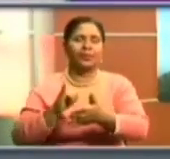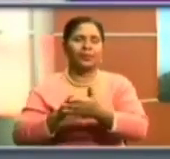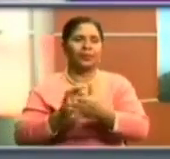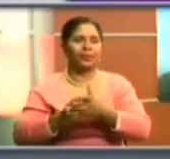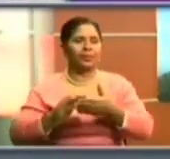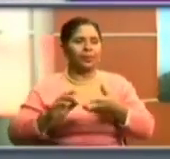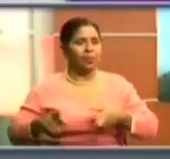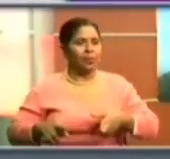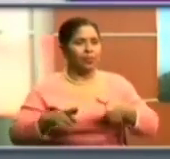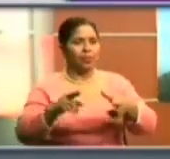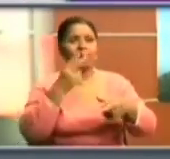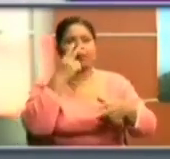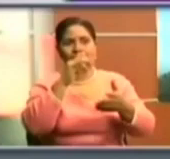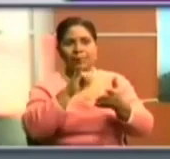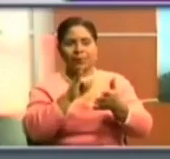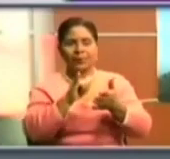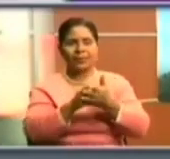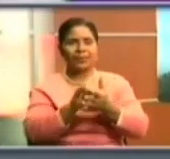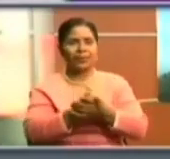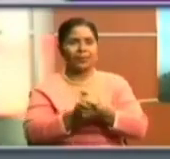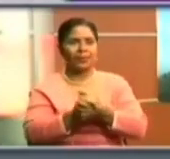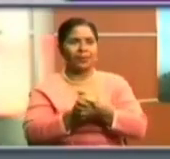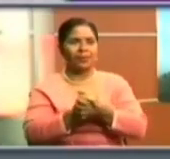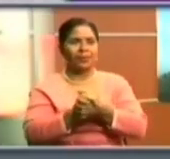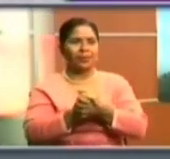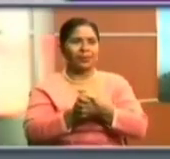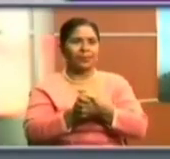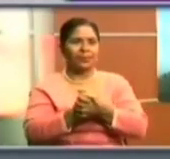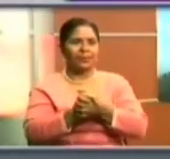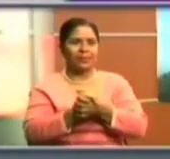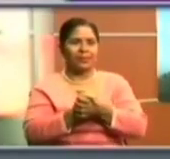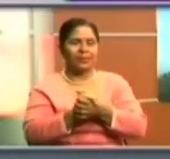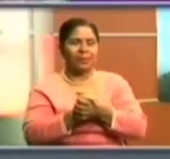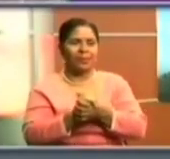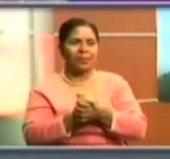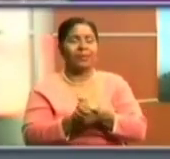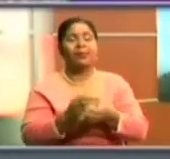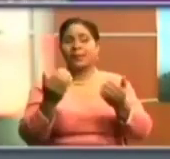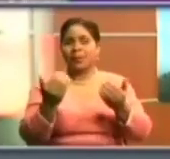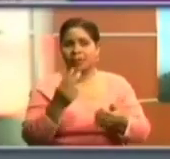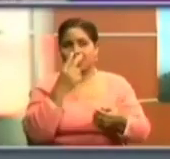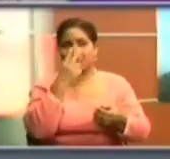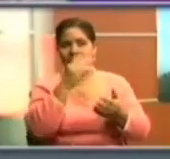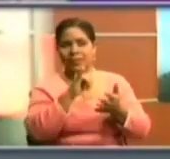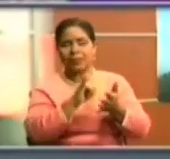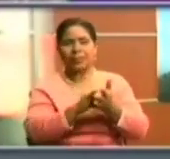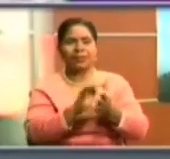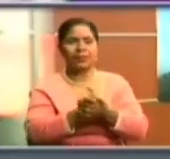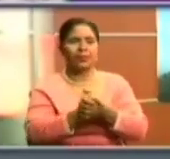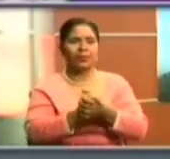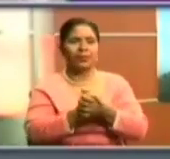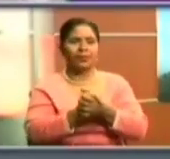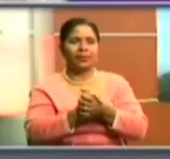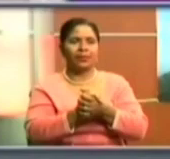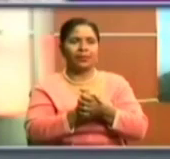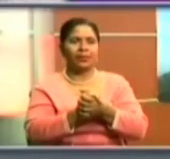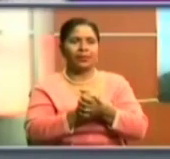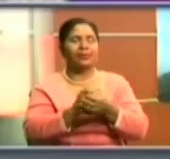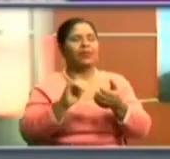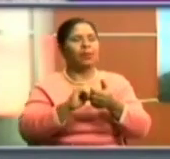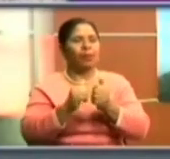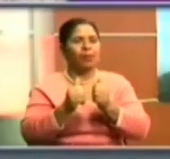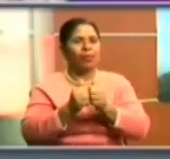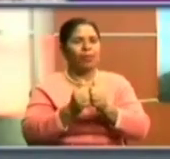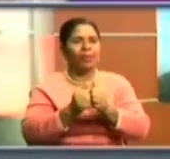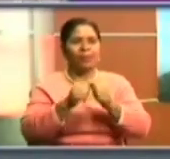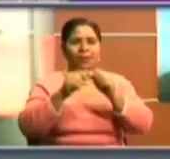tu es en bas? En bas, il y a des couilles qui sont en bas. Couilles qui sont en bas, elles sont en haut. À cause de la ravine du sud,